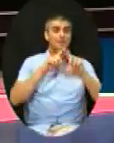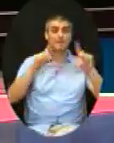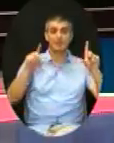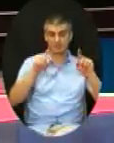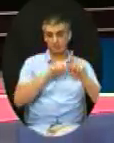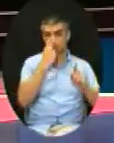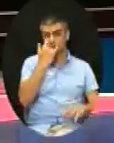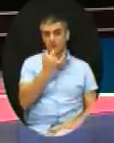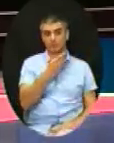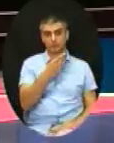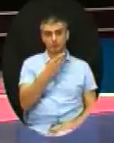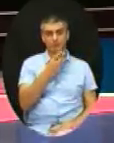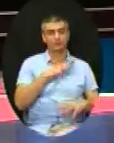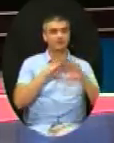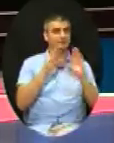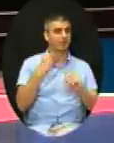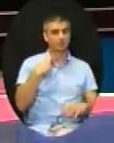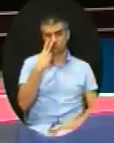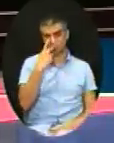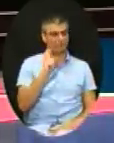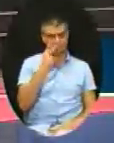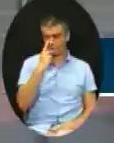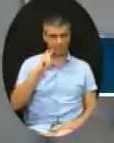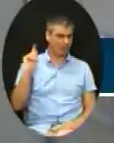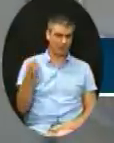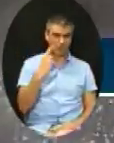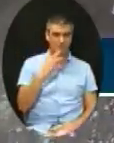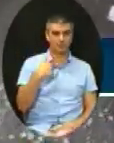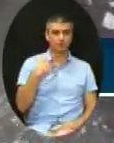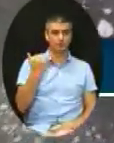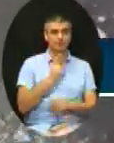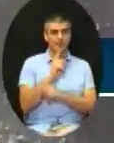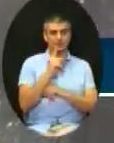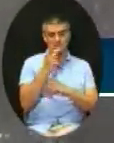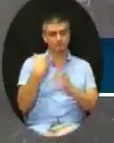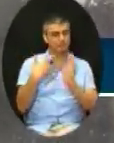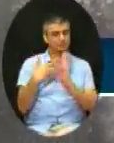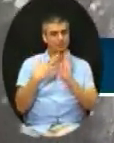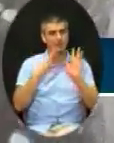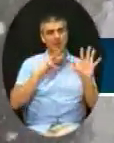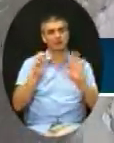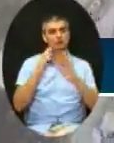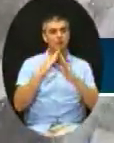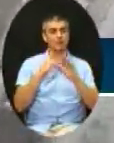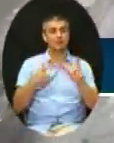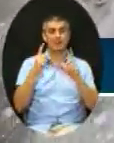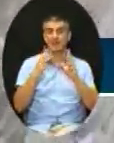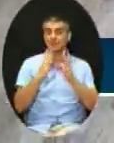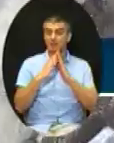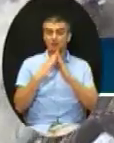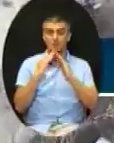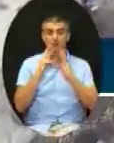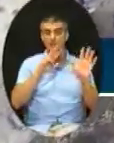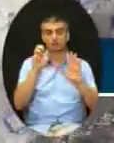רואים עכשיו בתמונה. סך הכל מה שאנחנו ראינו, ולא רואים את הכל, מה שאנחנו בינתיים מפינו, בסביבות 900 מבנים. כן, 900